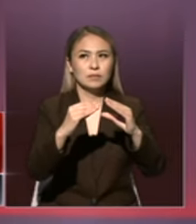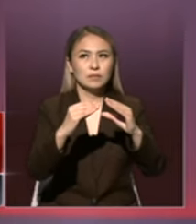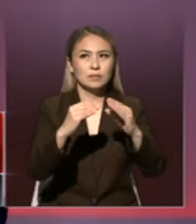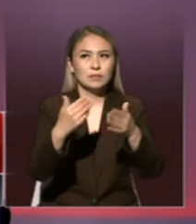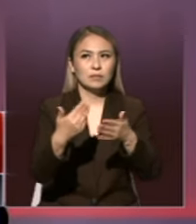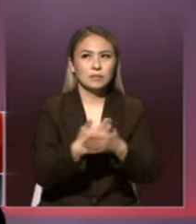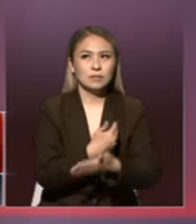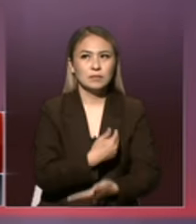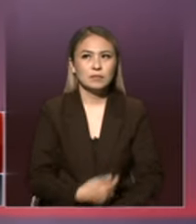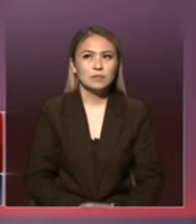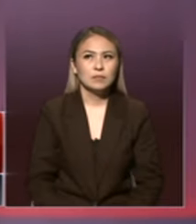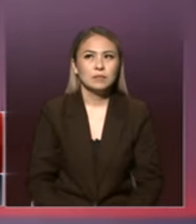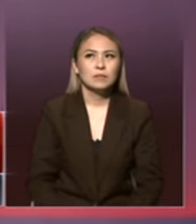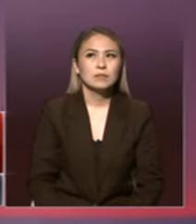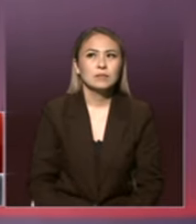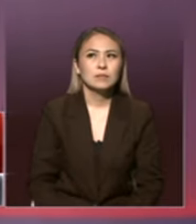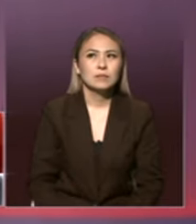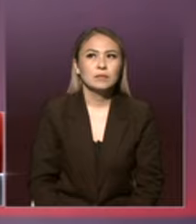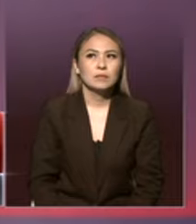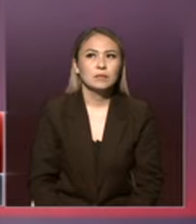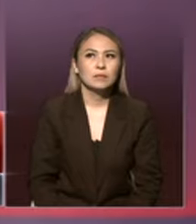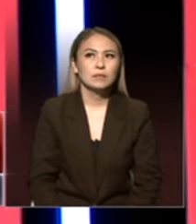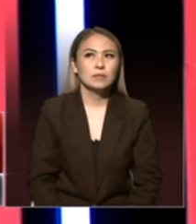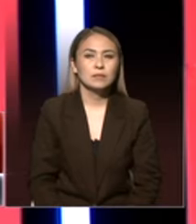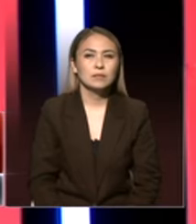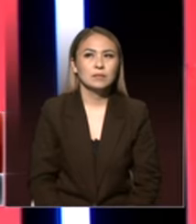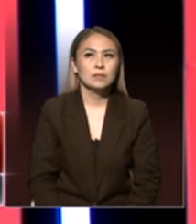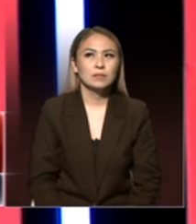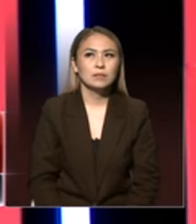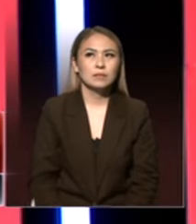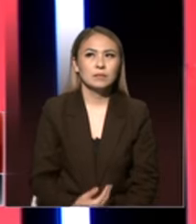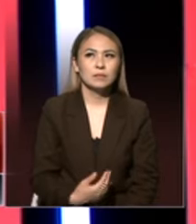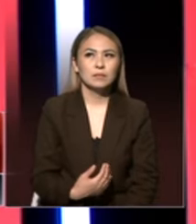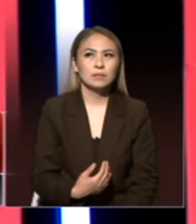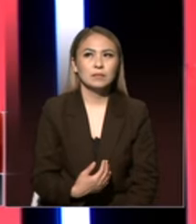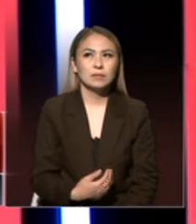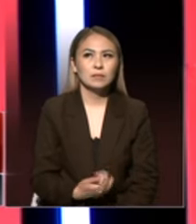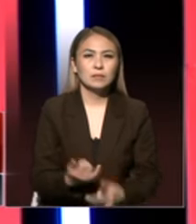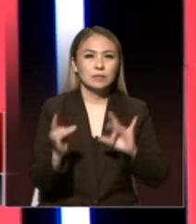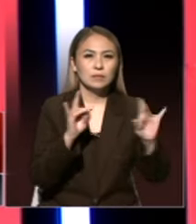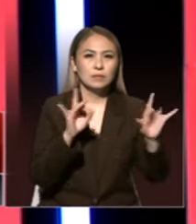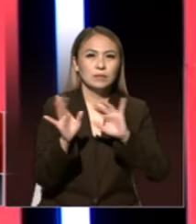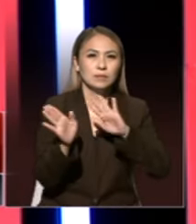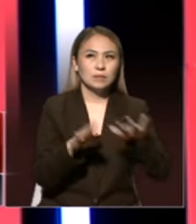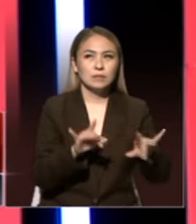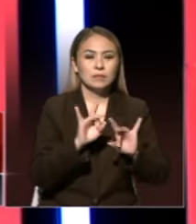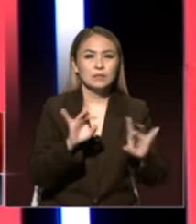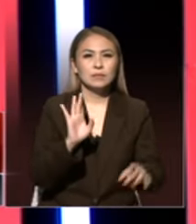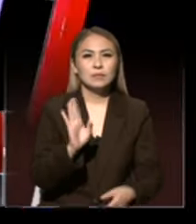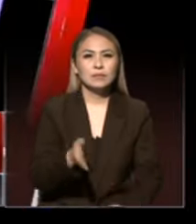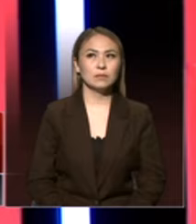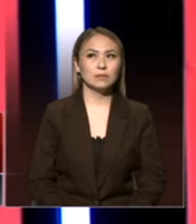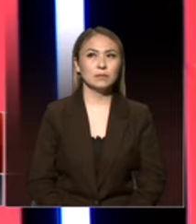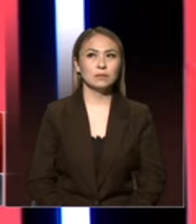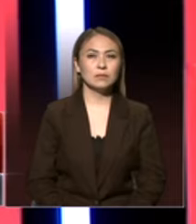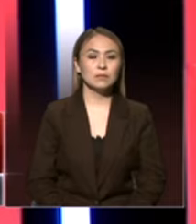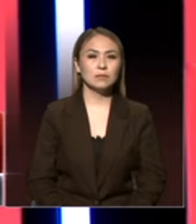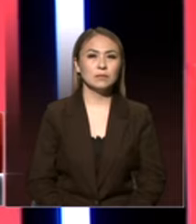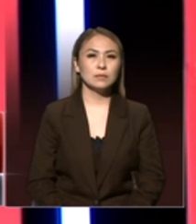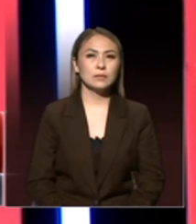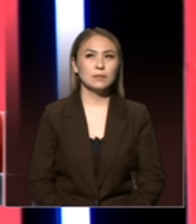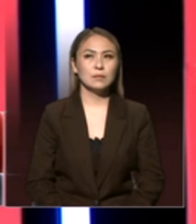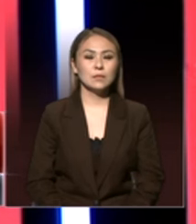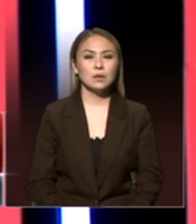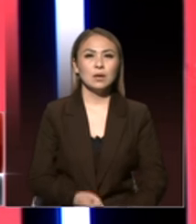жаңадан қолға алып жатырмыз осындай мәселені. Енді мен жаңа бір айта кететін зат. Үзілістен кейін айтасыз, бір минуттан кейін ораламыз. Енді қараңыз. Әрі